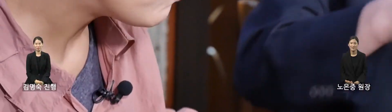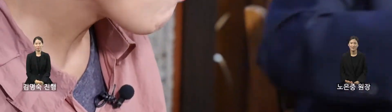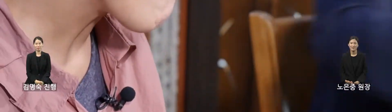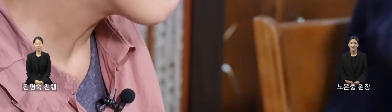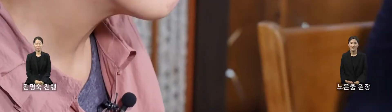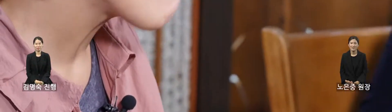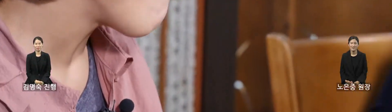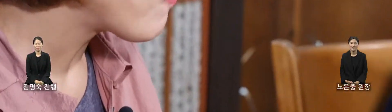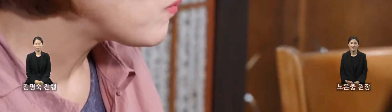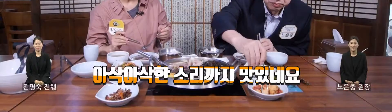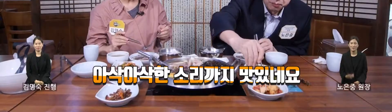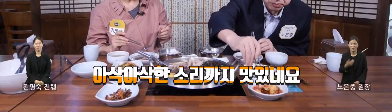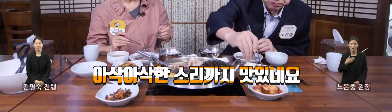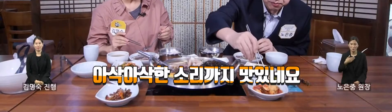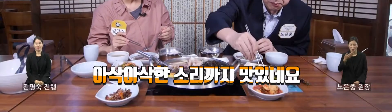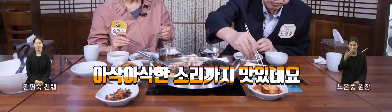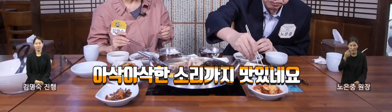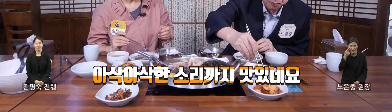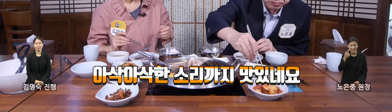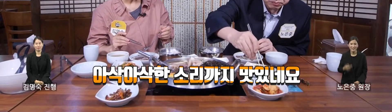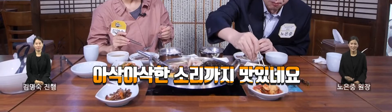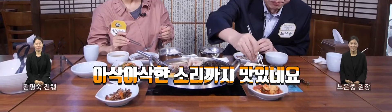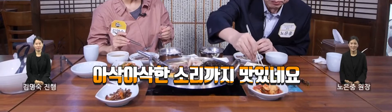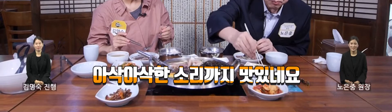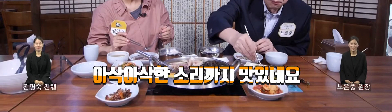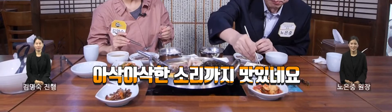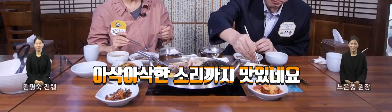이거 따라서 한번 먹어봐야 겠네요